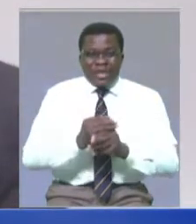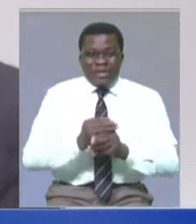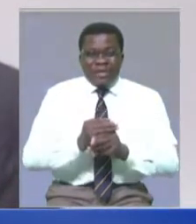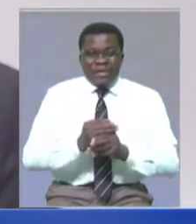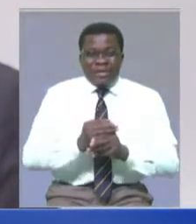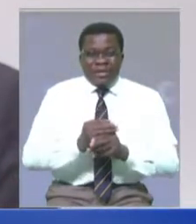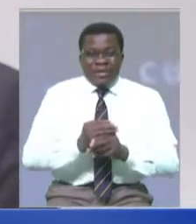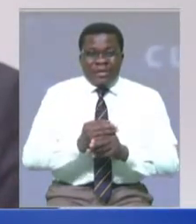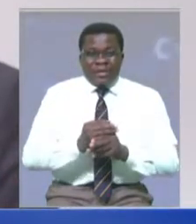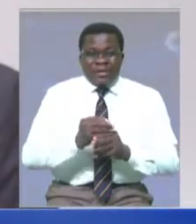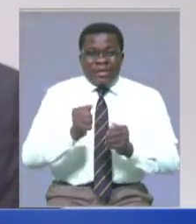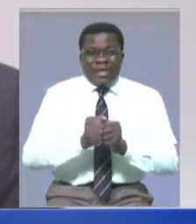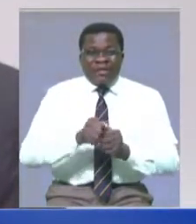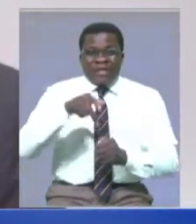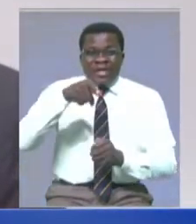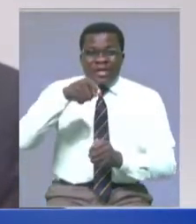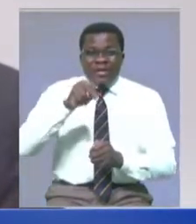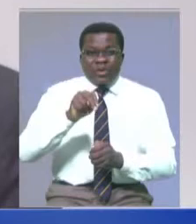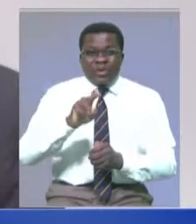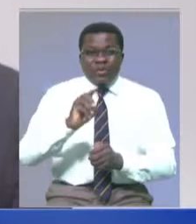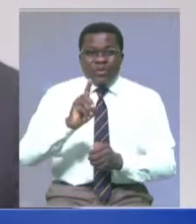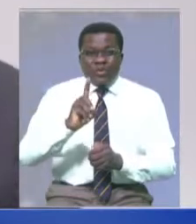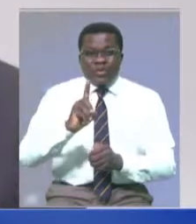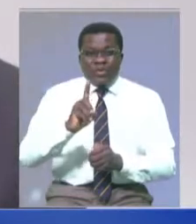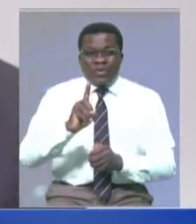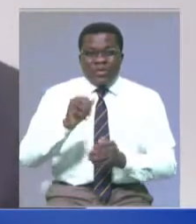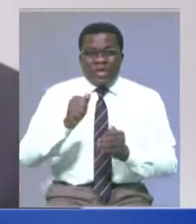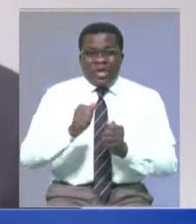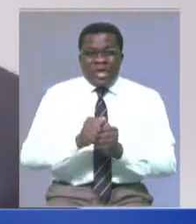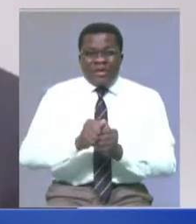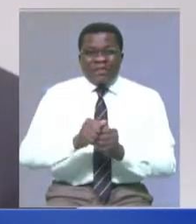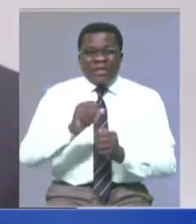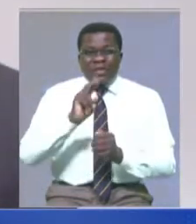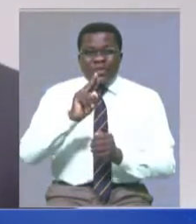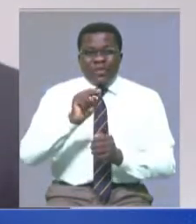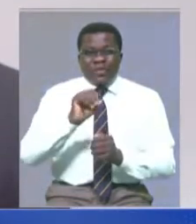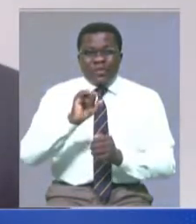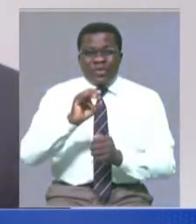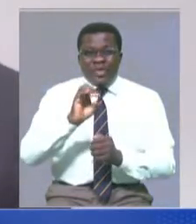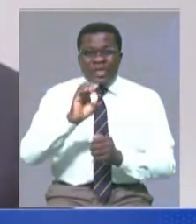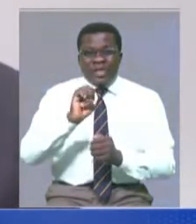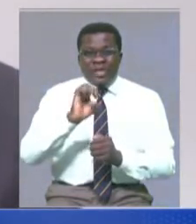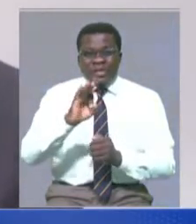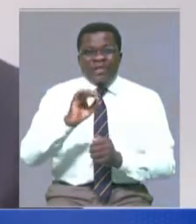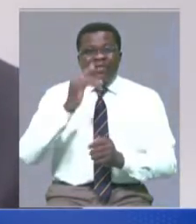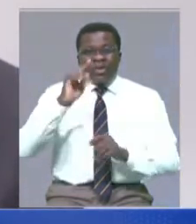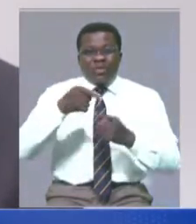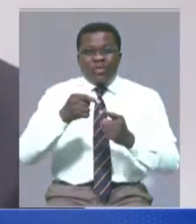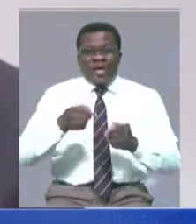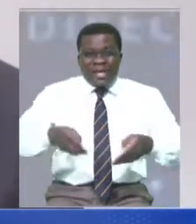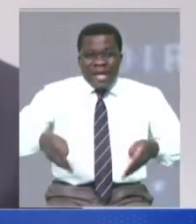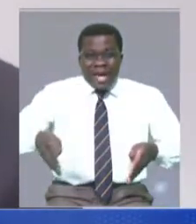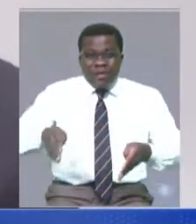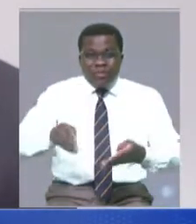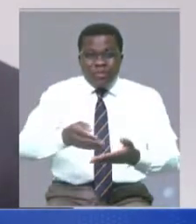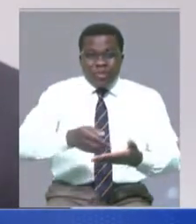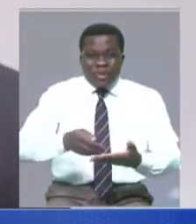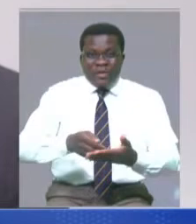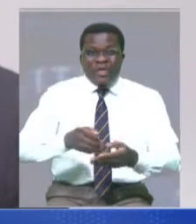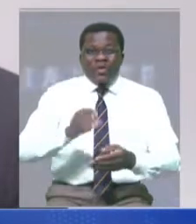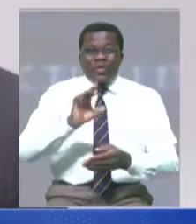avec le PNUE, avec le PNUD, avec l'UNICEF, pour aller à une mobilisation de